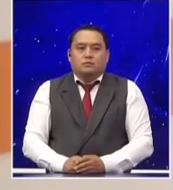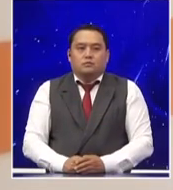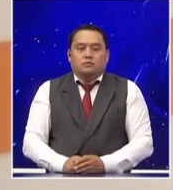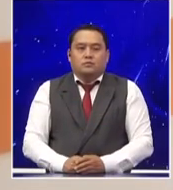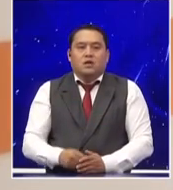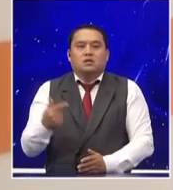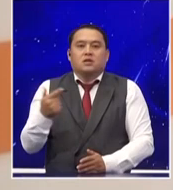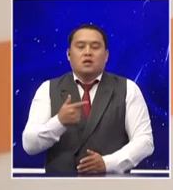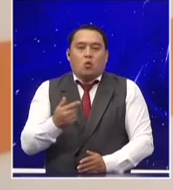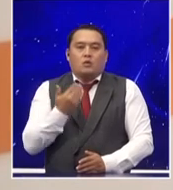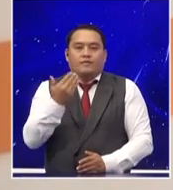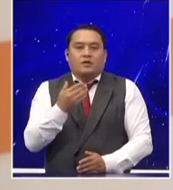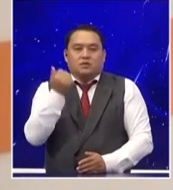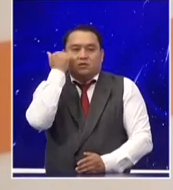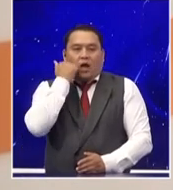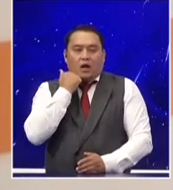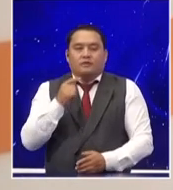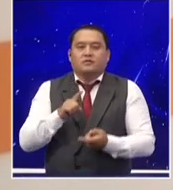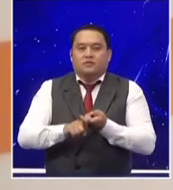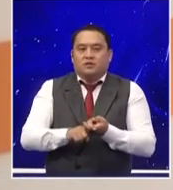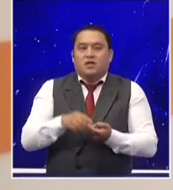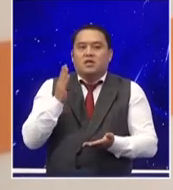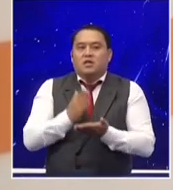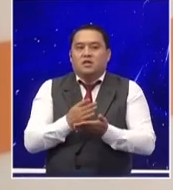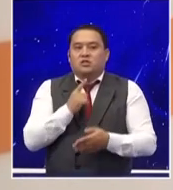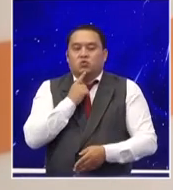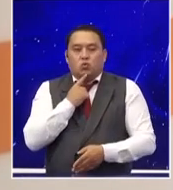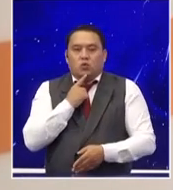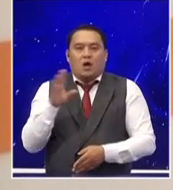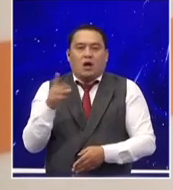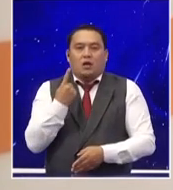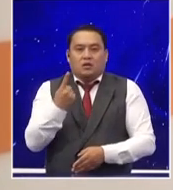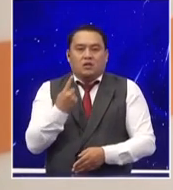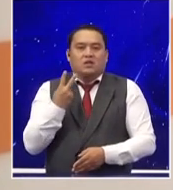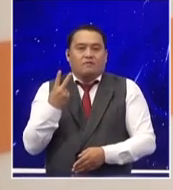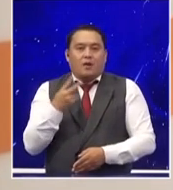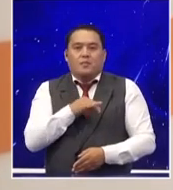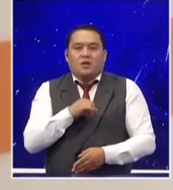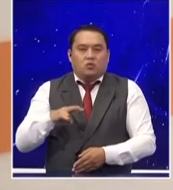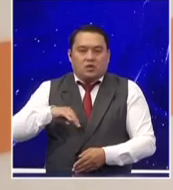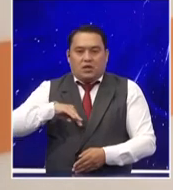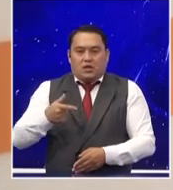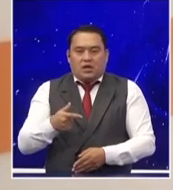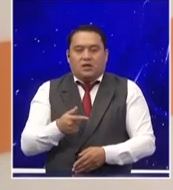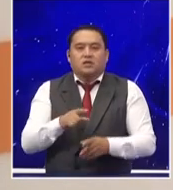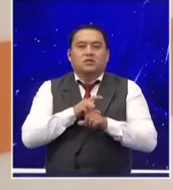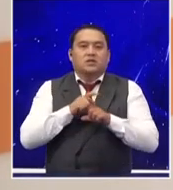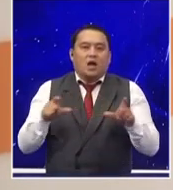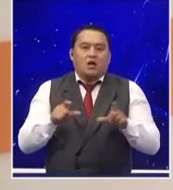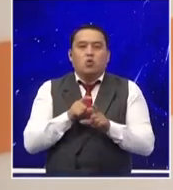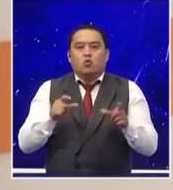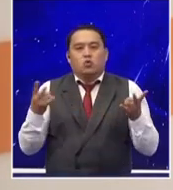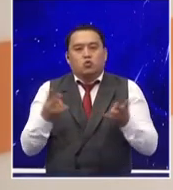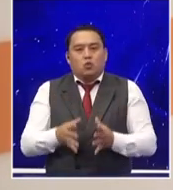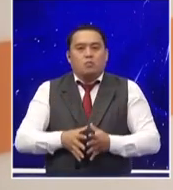залоговое имущество старая связи с этим имеется трудности всего один или два миллиона оценивают здания а людям